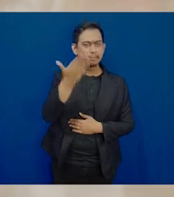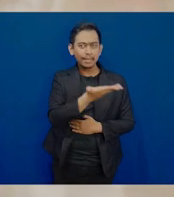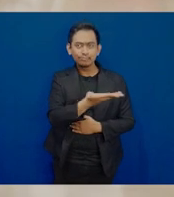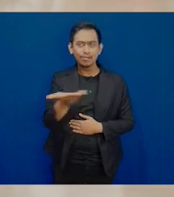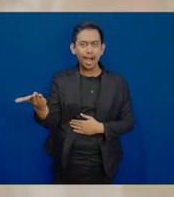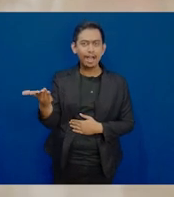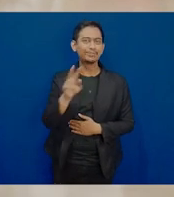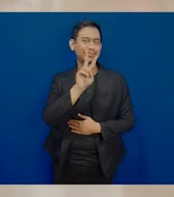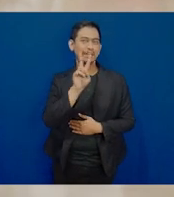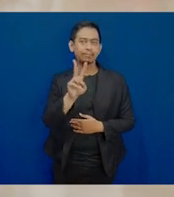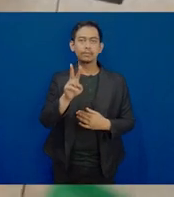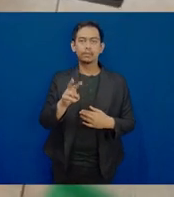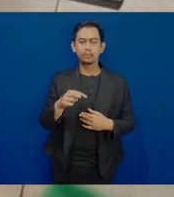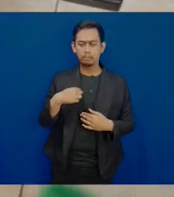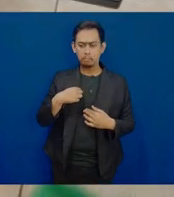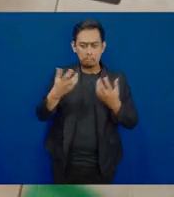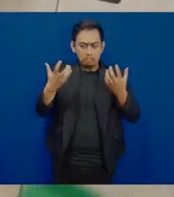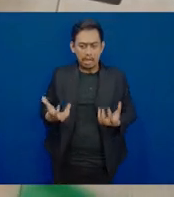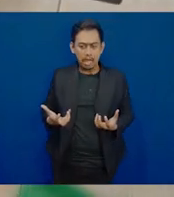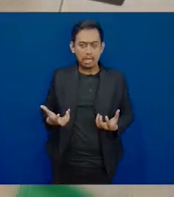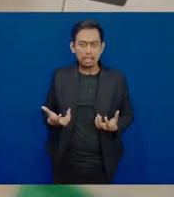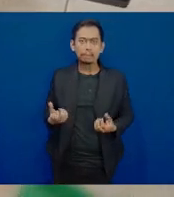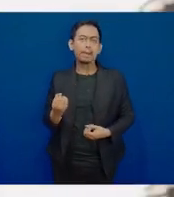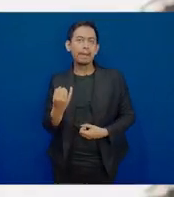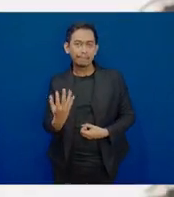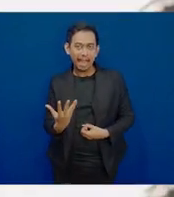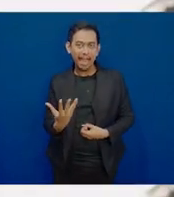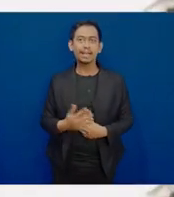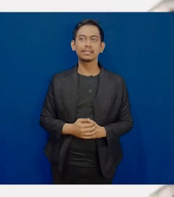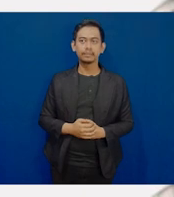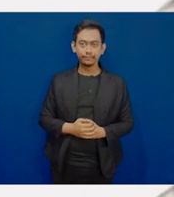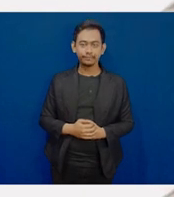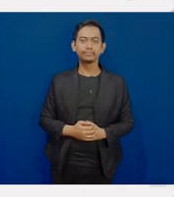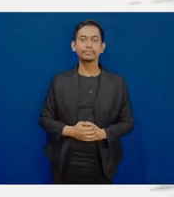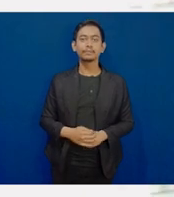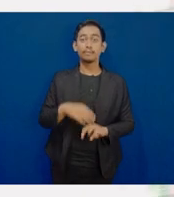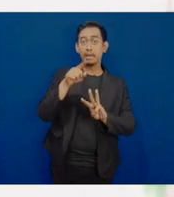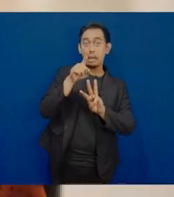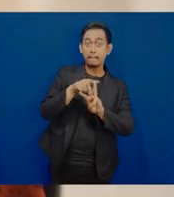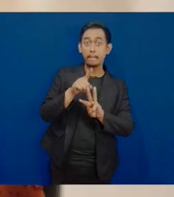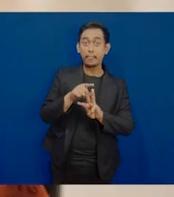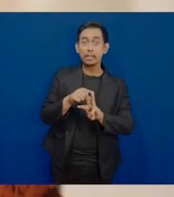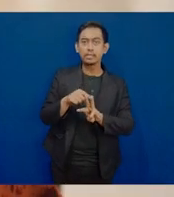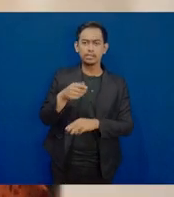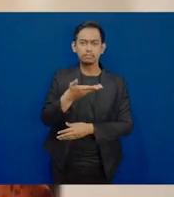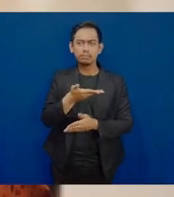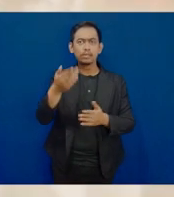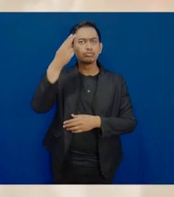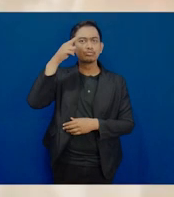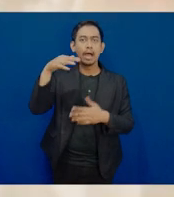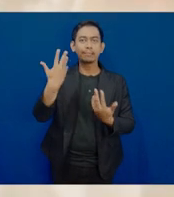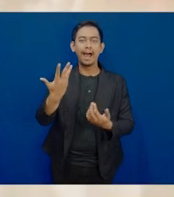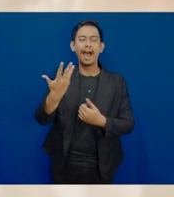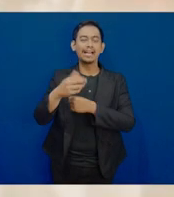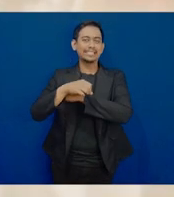meja 2 penimbangan sama tinggi badan. Untuk meja 3 itu